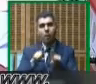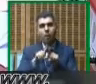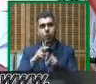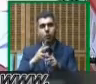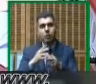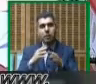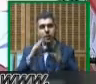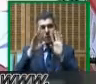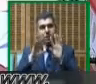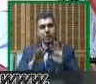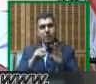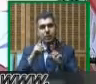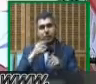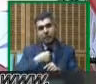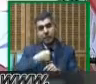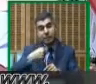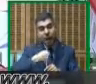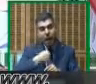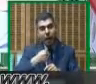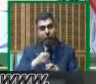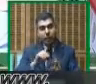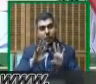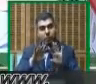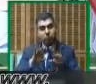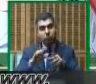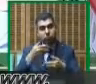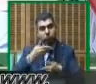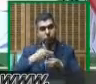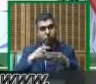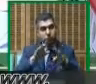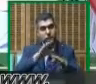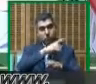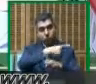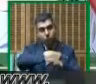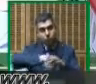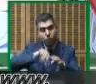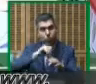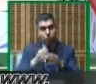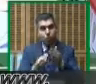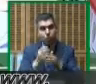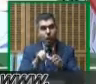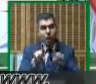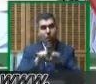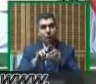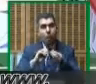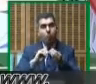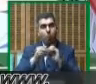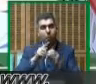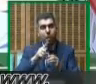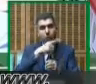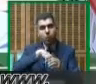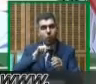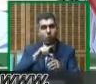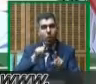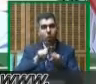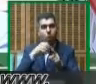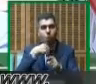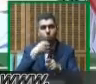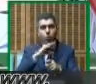الإلكترونية نحن نتقدم تدريجيا في معالجة الإشكالات المرتبطة بها. أول شيء تحقق هو الاعتراف القانوني